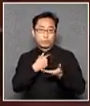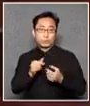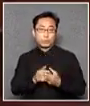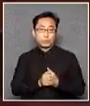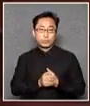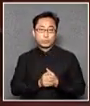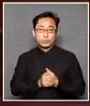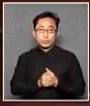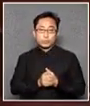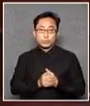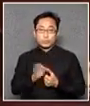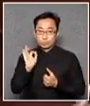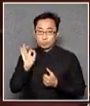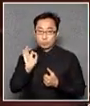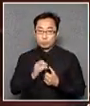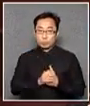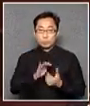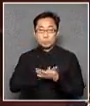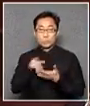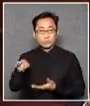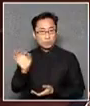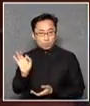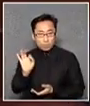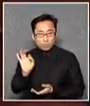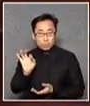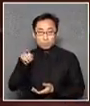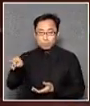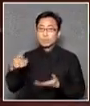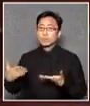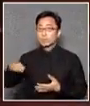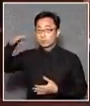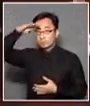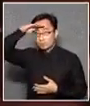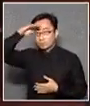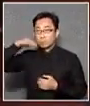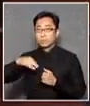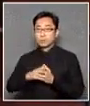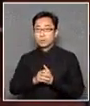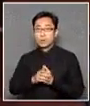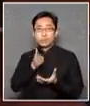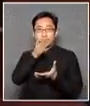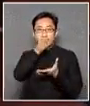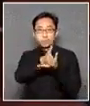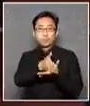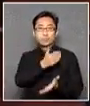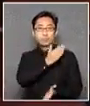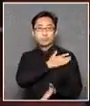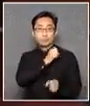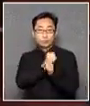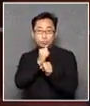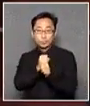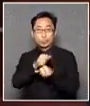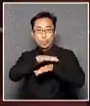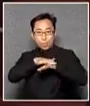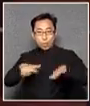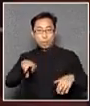前提嘅 ，OK， 但係你唔係啊嘛，你而家啲警察喺執行呢一個所謂任務嘅時候，維持治安、